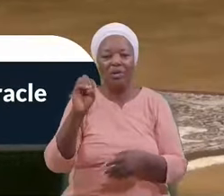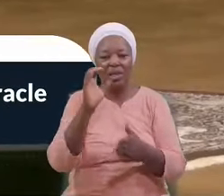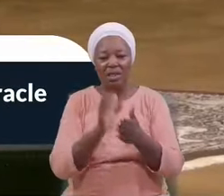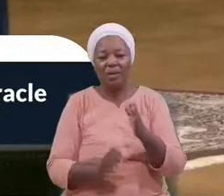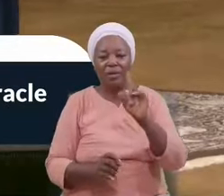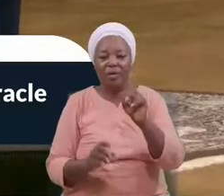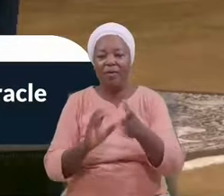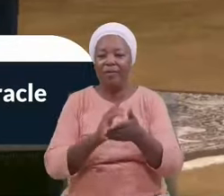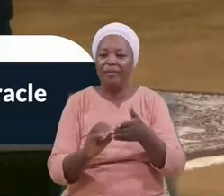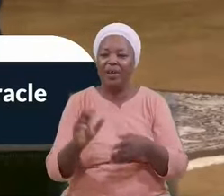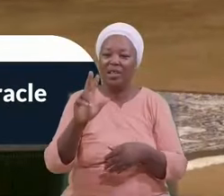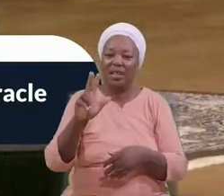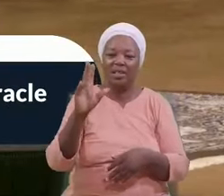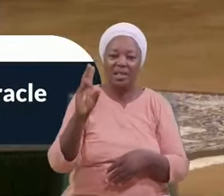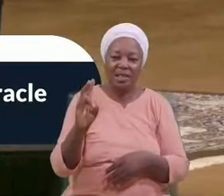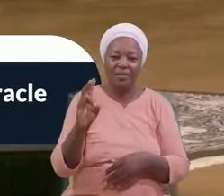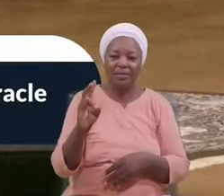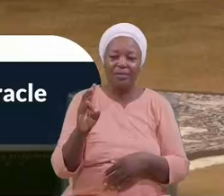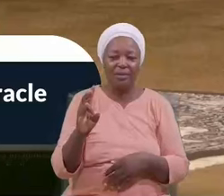Luc 1.